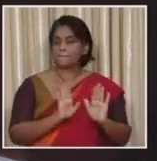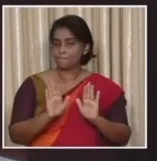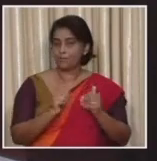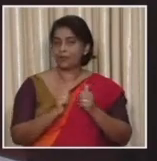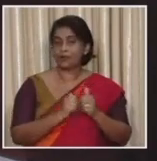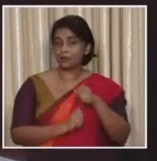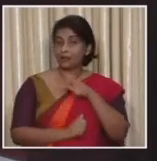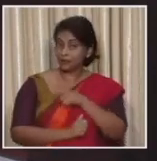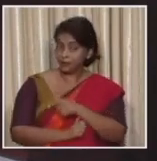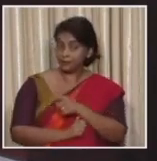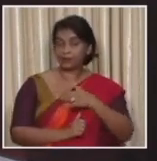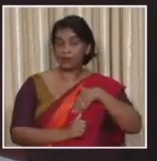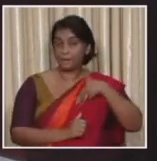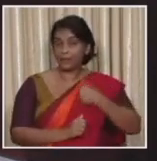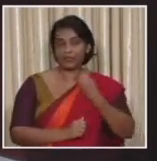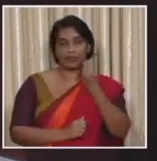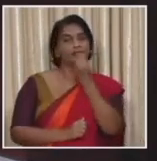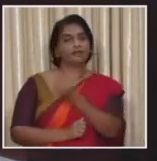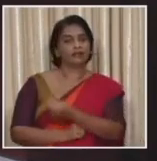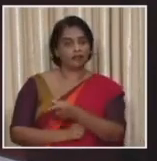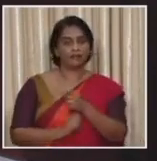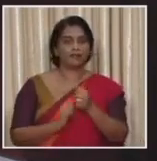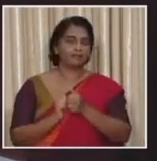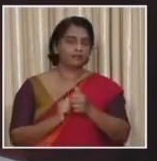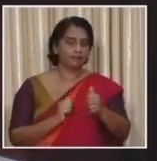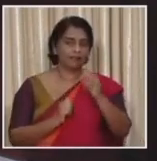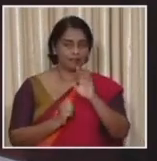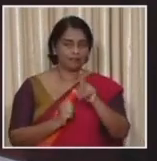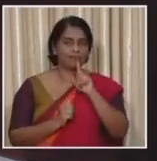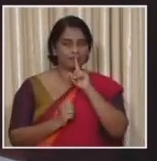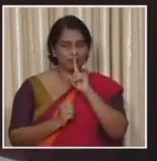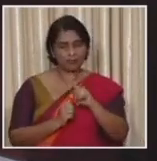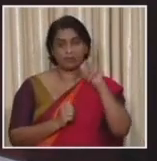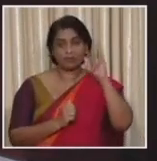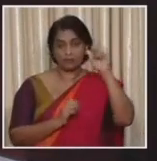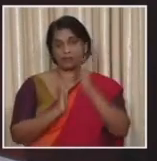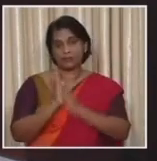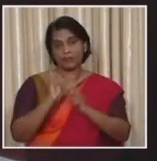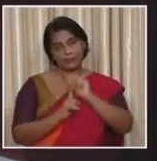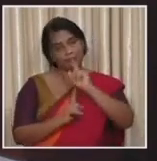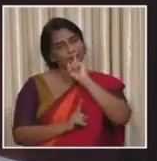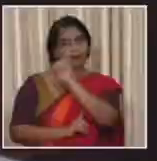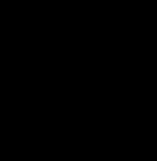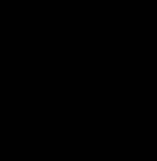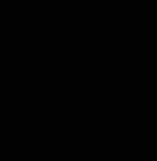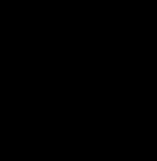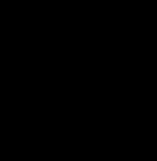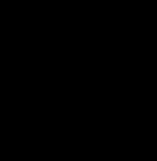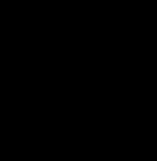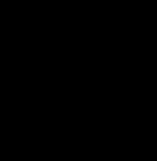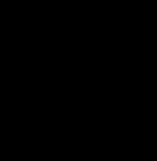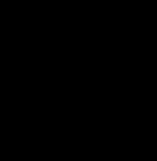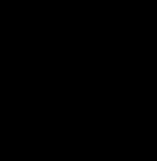ඒ මිනිසුන්ට ප්‍රමුඛතාවය ලබා දීලා වැඩ කටයුතු කරන්න කියලා කරුණාකරලා ගුවන් තොටුපළ ඇමතිතුමාට සඳහන් කරන්න.